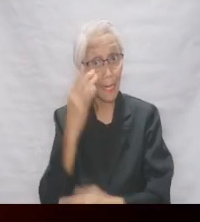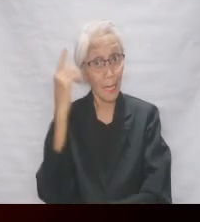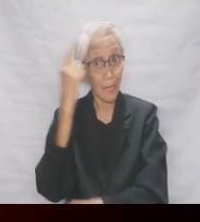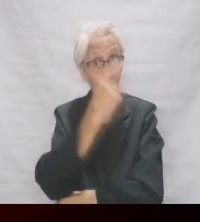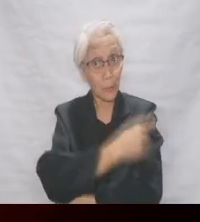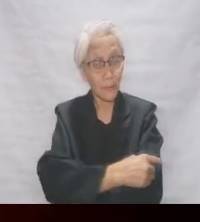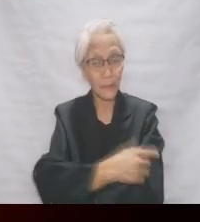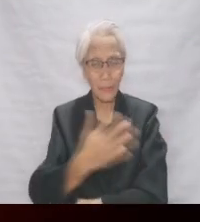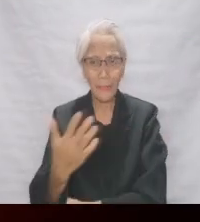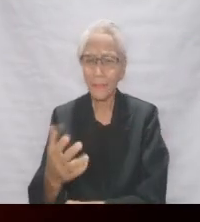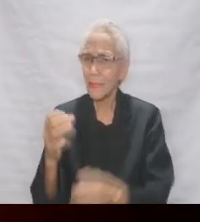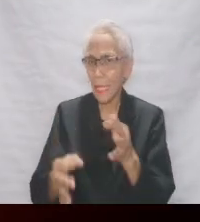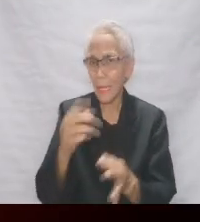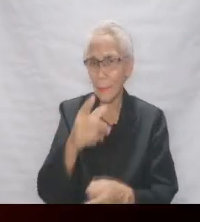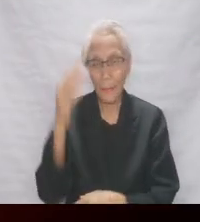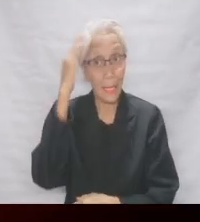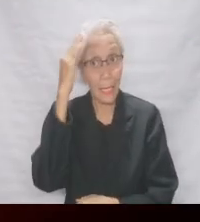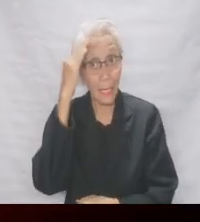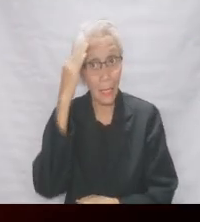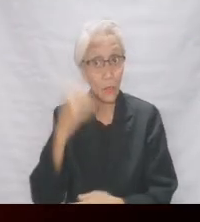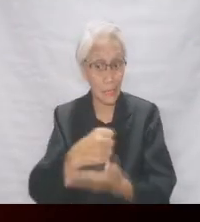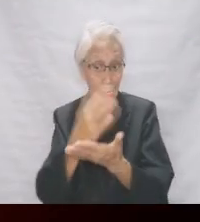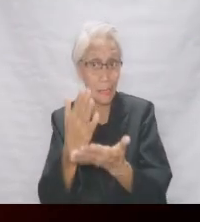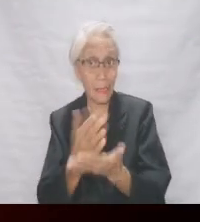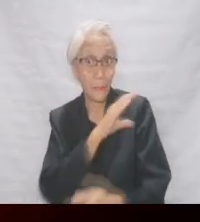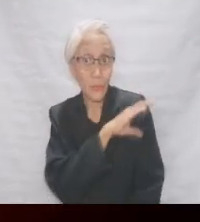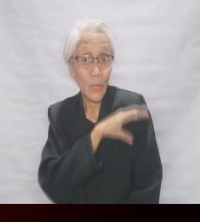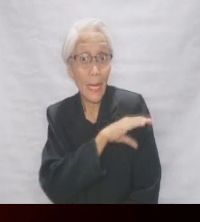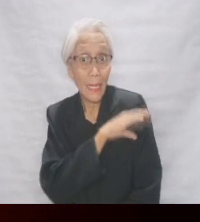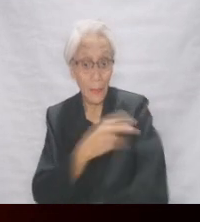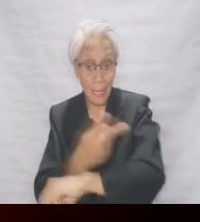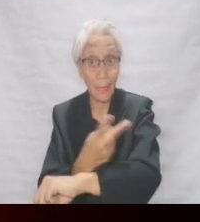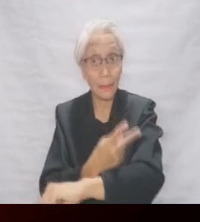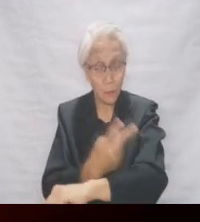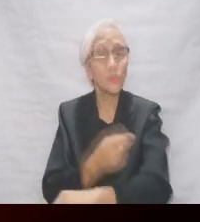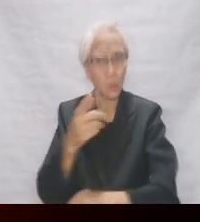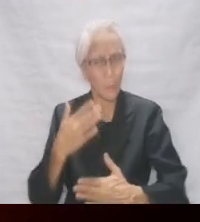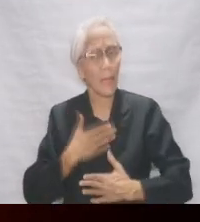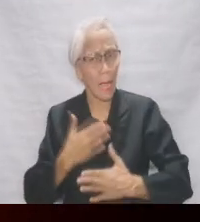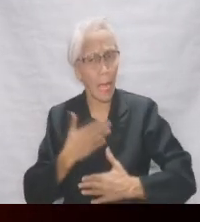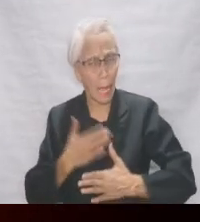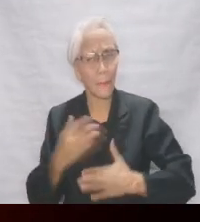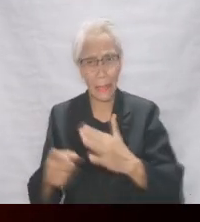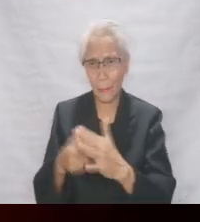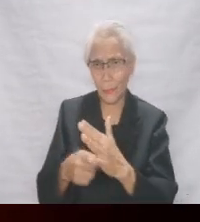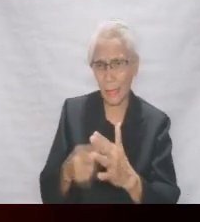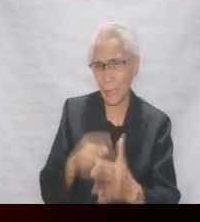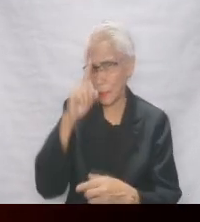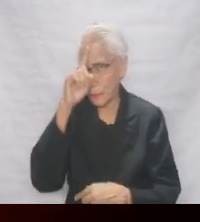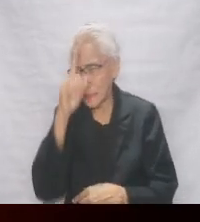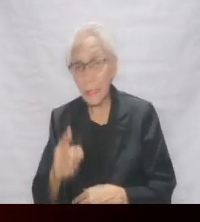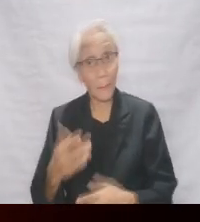Magandang araw po. Kung pamilyar po kayo sa ilang ugali ng mga tupa, matutuwa ka at